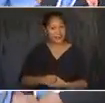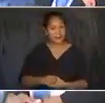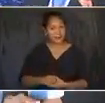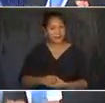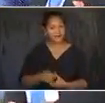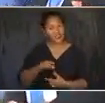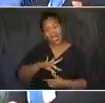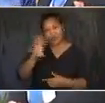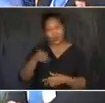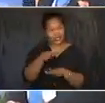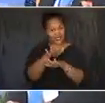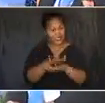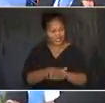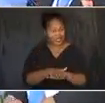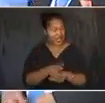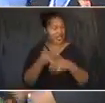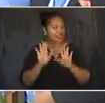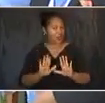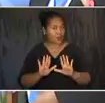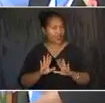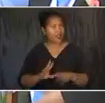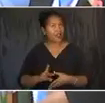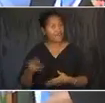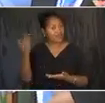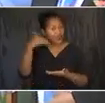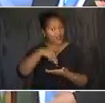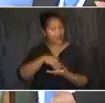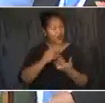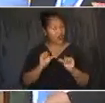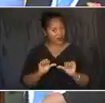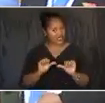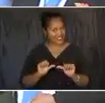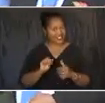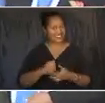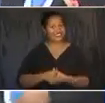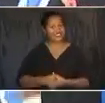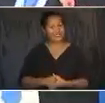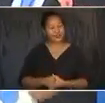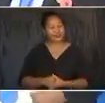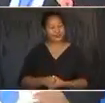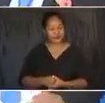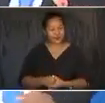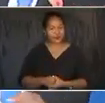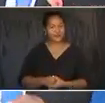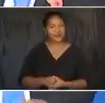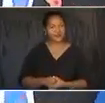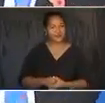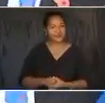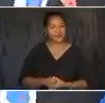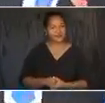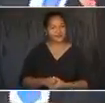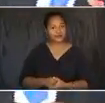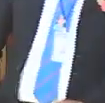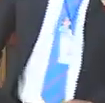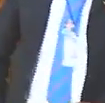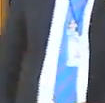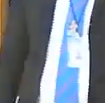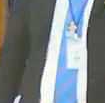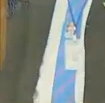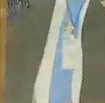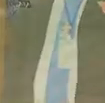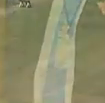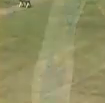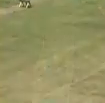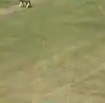Everyone is being seated now as we await the arrival of His Excellency the President. तो जैसे कि आपने देखा,